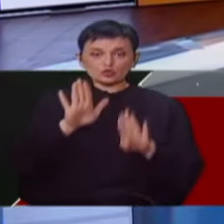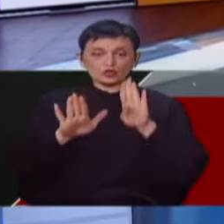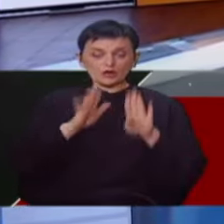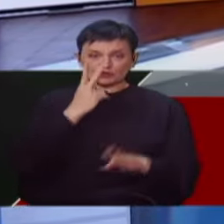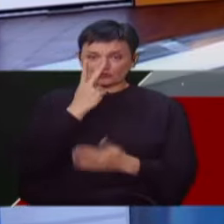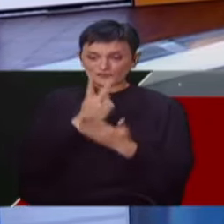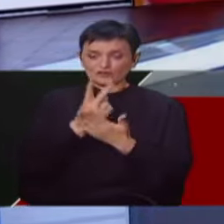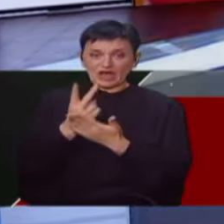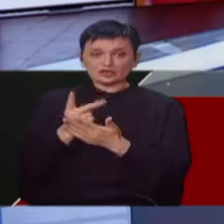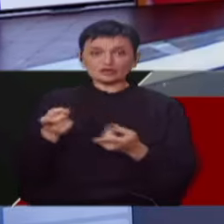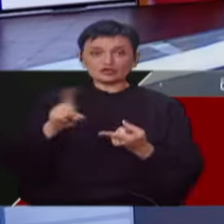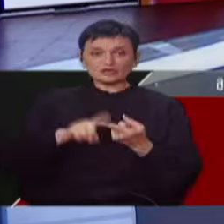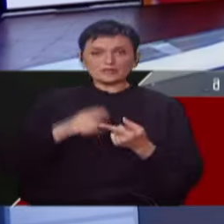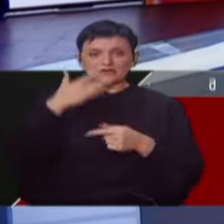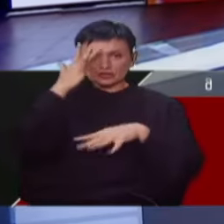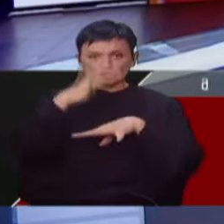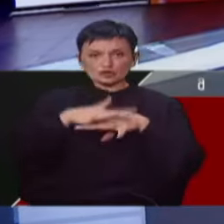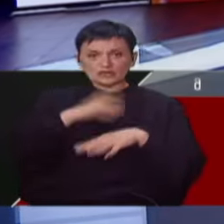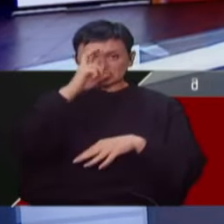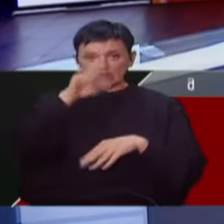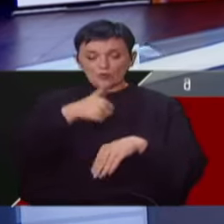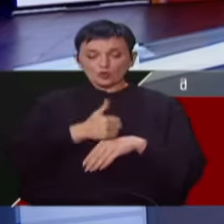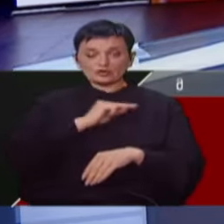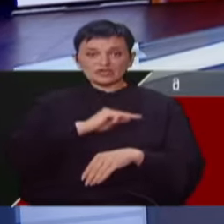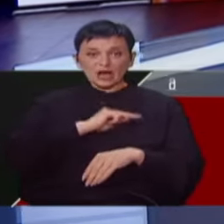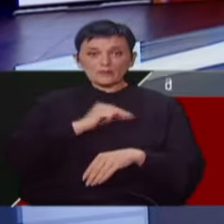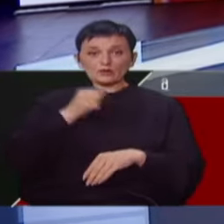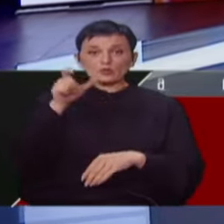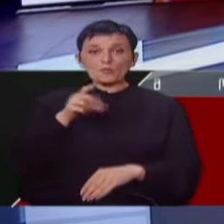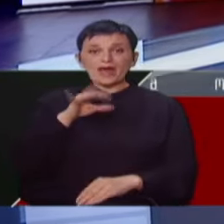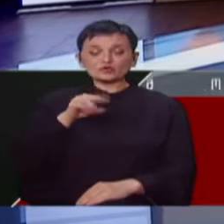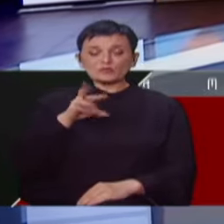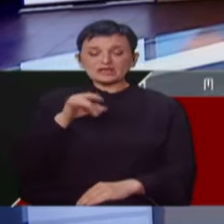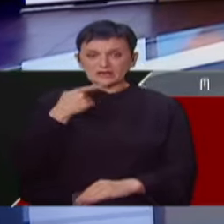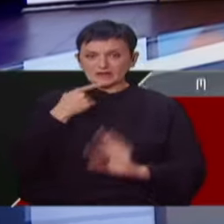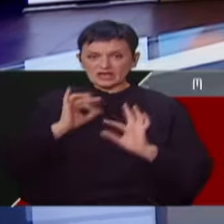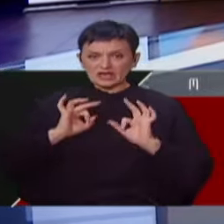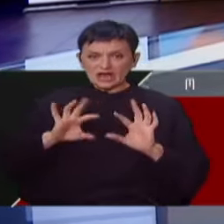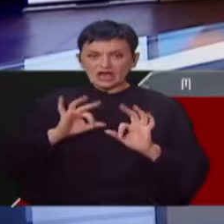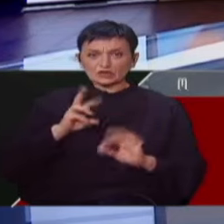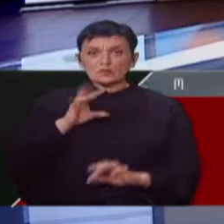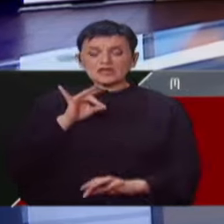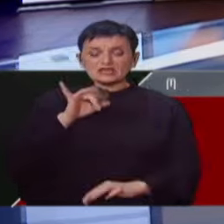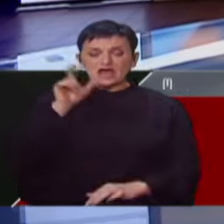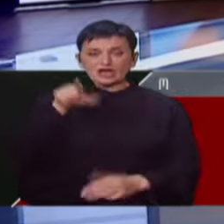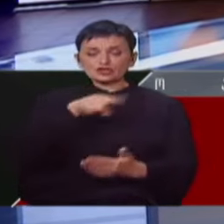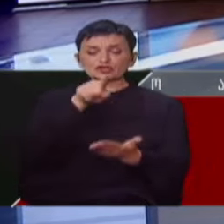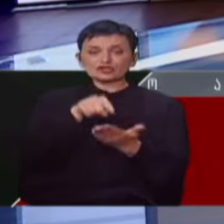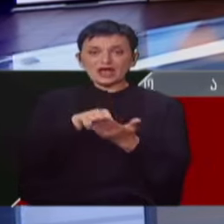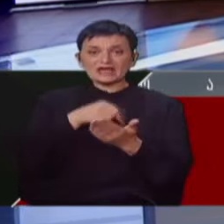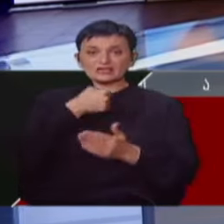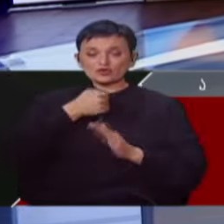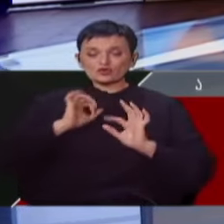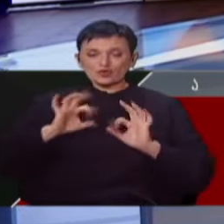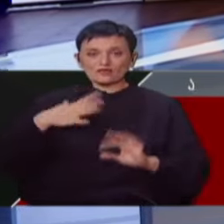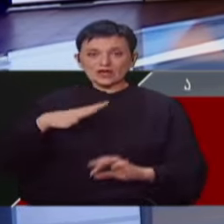ხელმძღვანელებისგან ვხედავთ. ამის შესახებ შეერთებული შტატების სახელმწიფო დეპარტამენტის პრესსპიკერმა მეთიუ მილერმა განაცხადა. მილერს ასევე დაუსვეს შეკითხვა